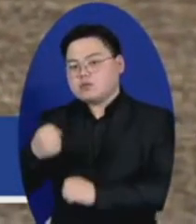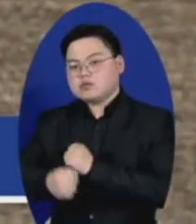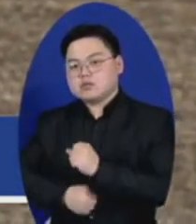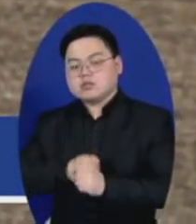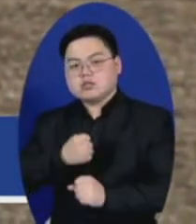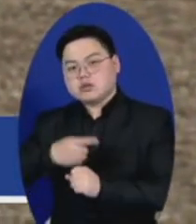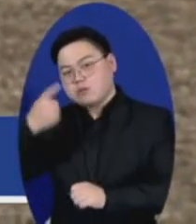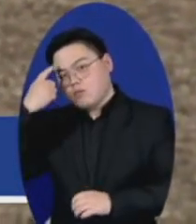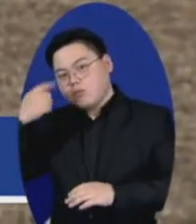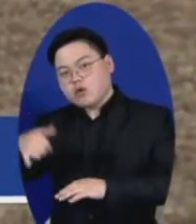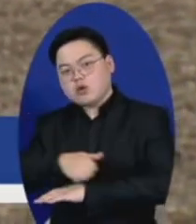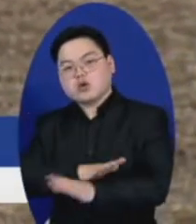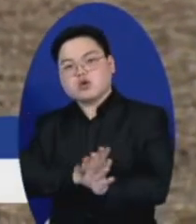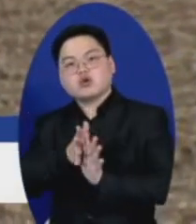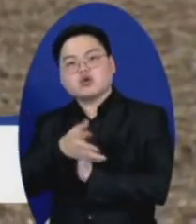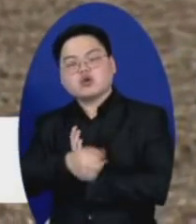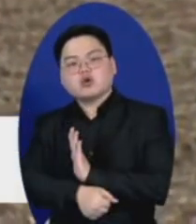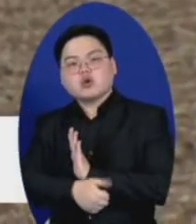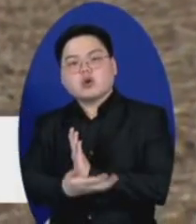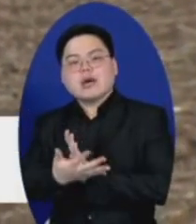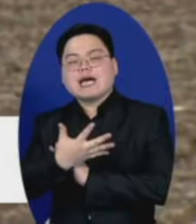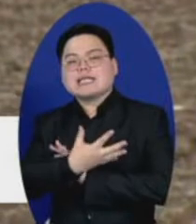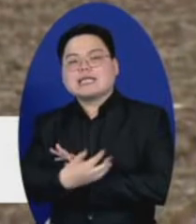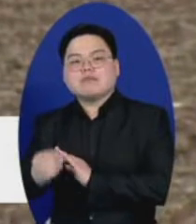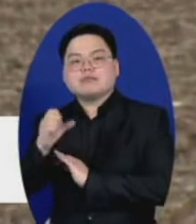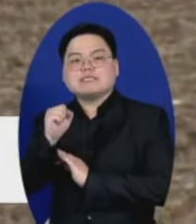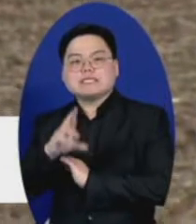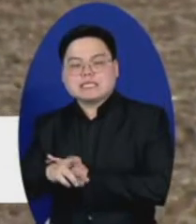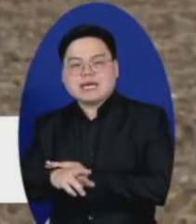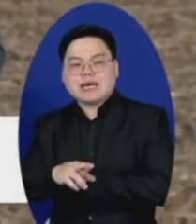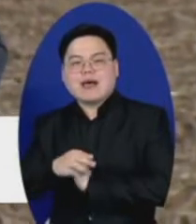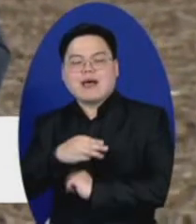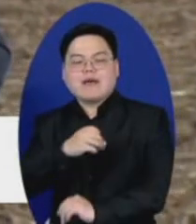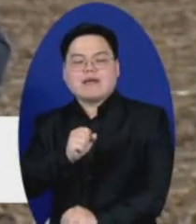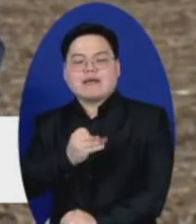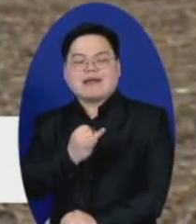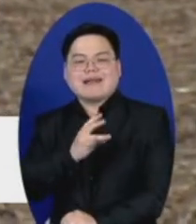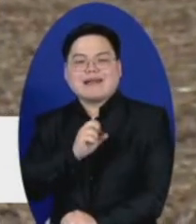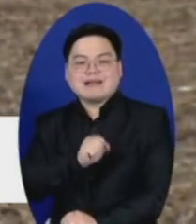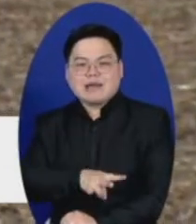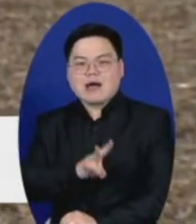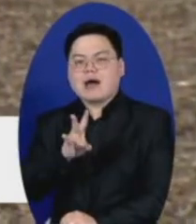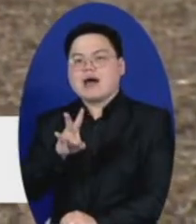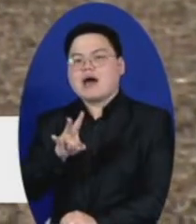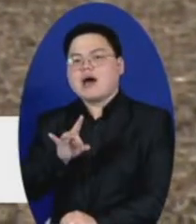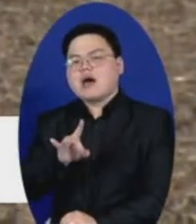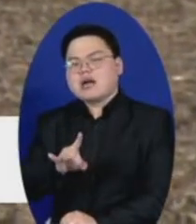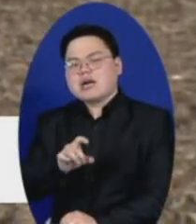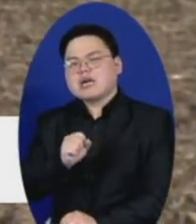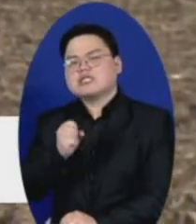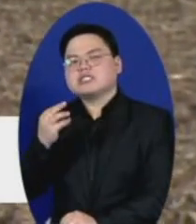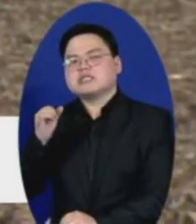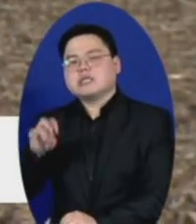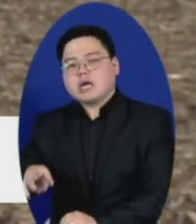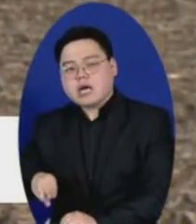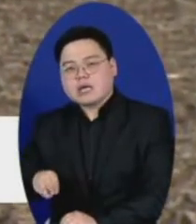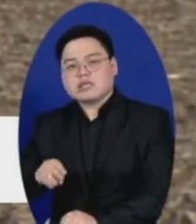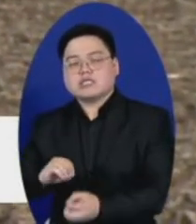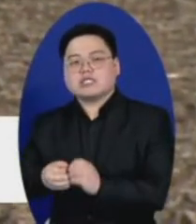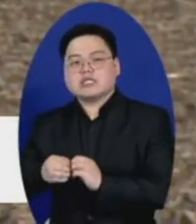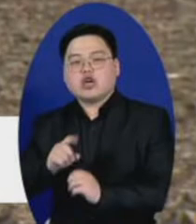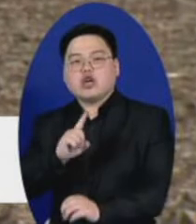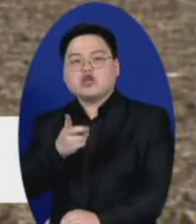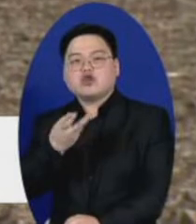оруулалт буюу 500 сая төгрөгөөр за тарайлан Аршанд зэрэг сумдад 40 үр зөгийн аж ахуйг иргэдэд хүлээлгэж өгсөн. За